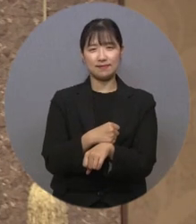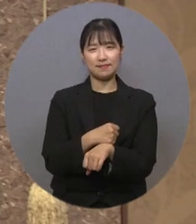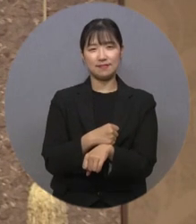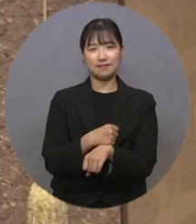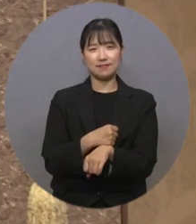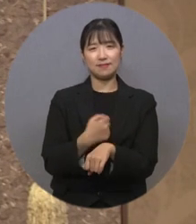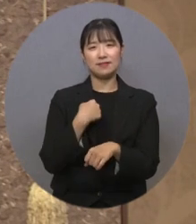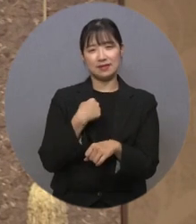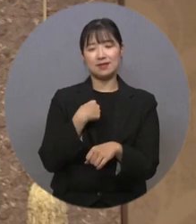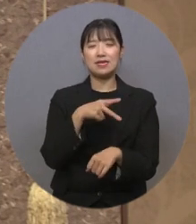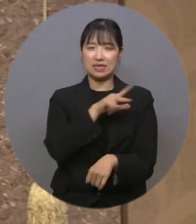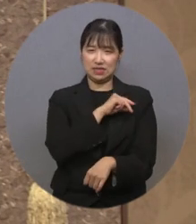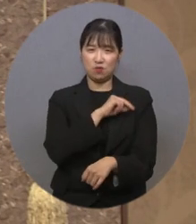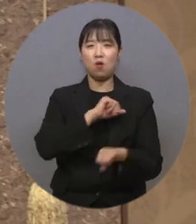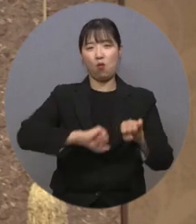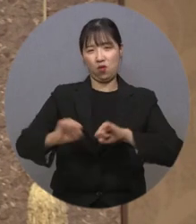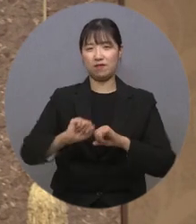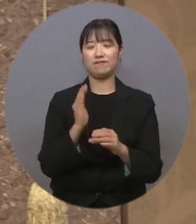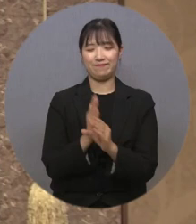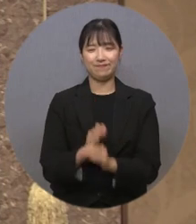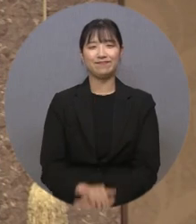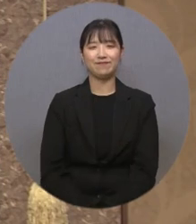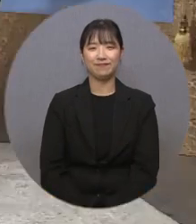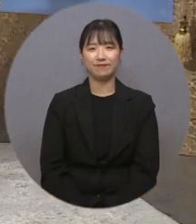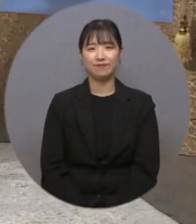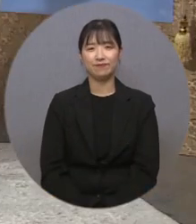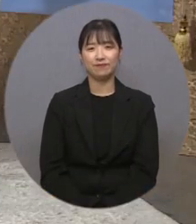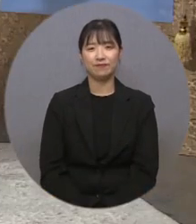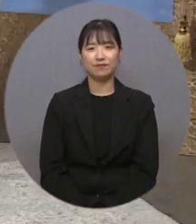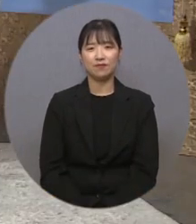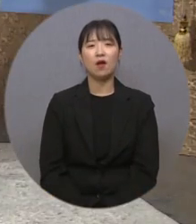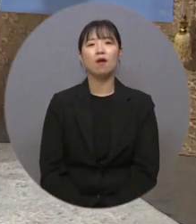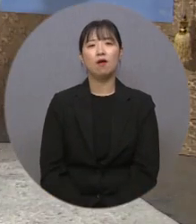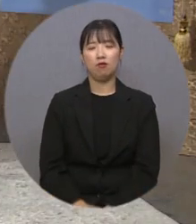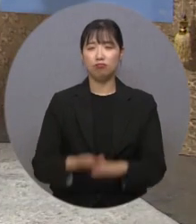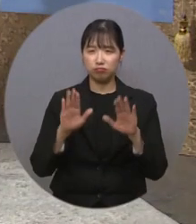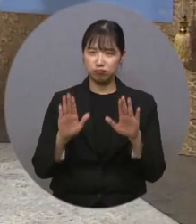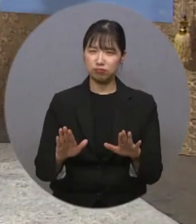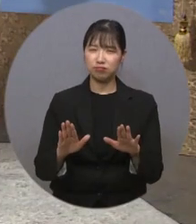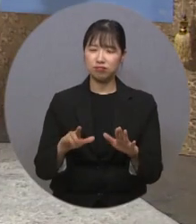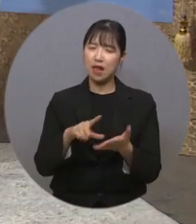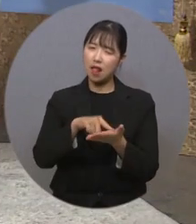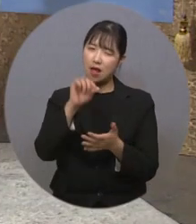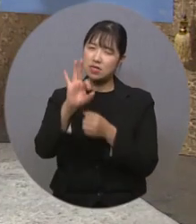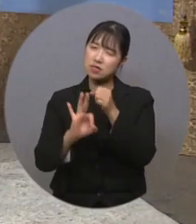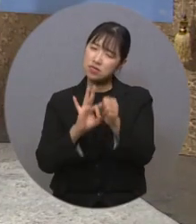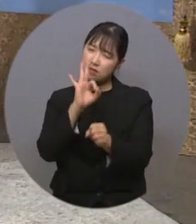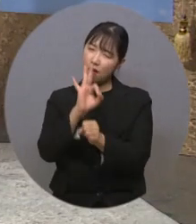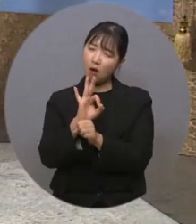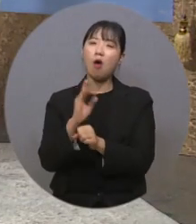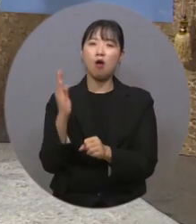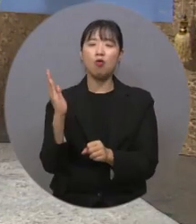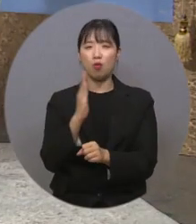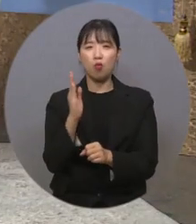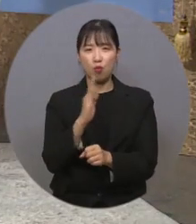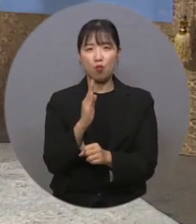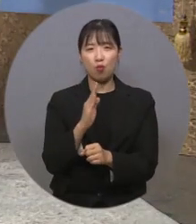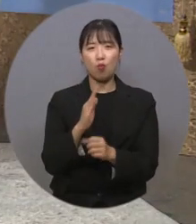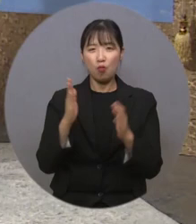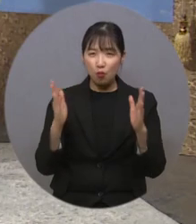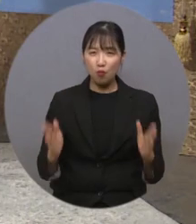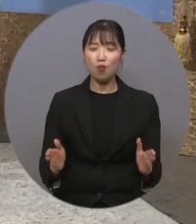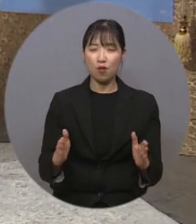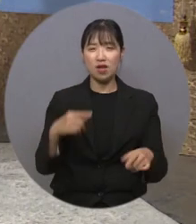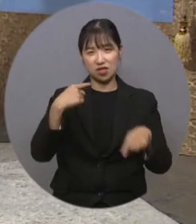또 의원으로서 활동을 하게 된 거죠. 벌써 이제 약 10여 년 동안